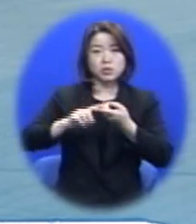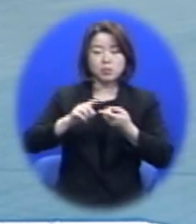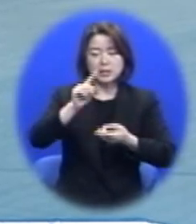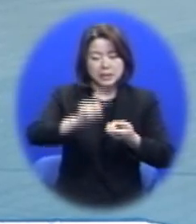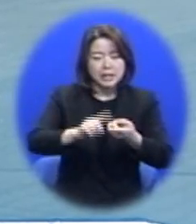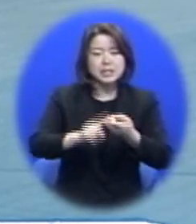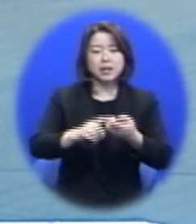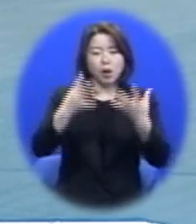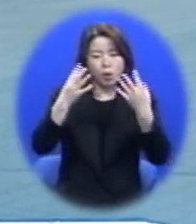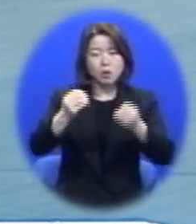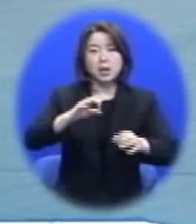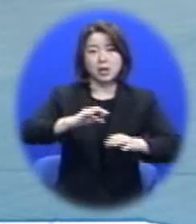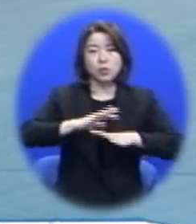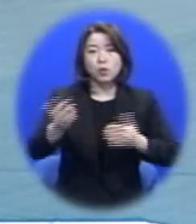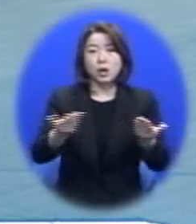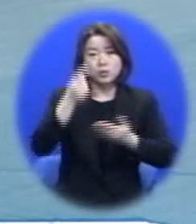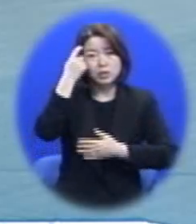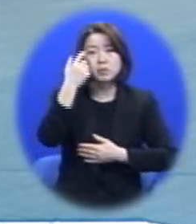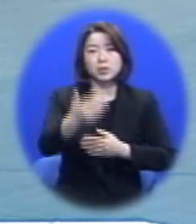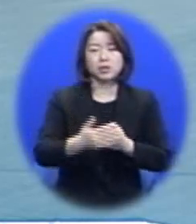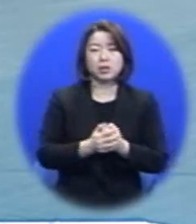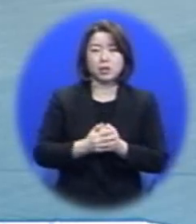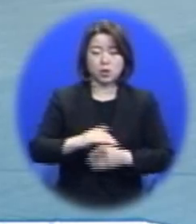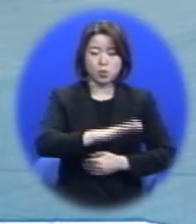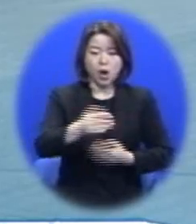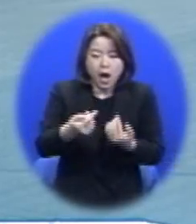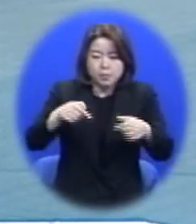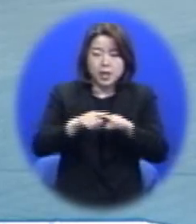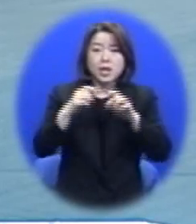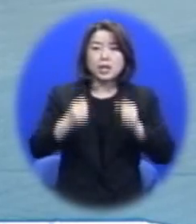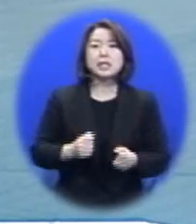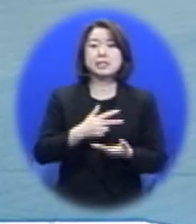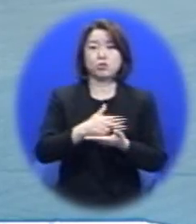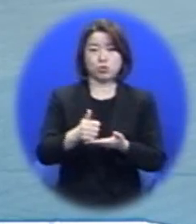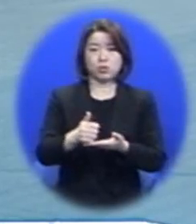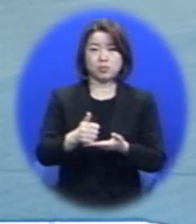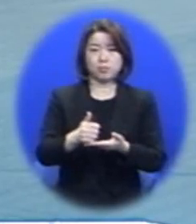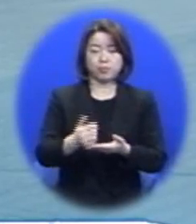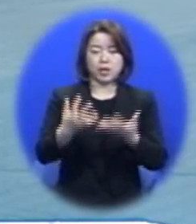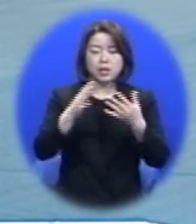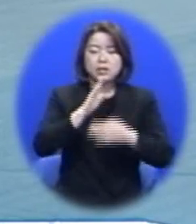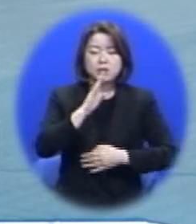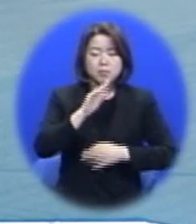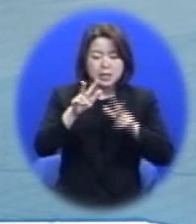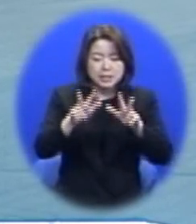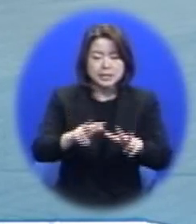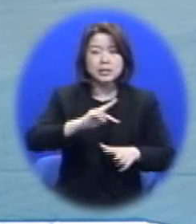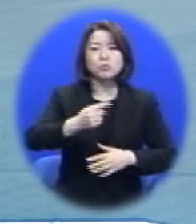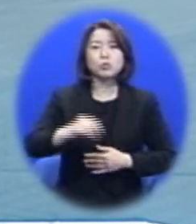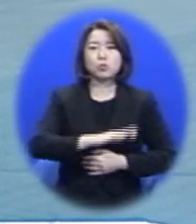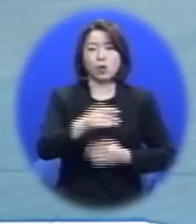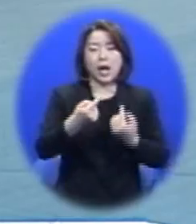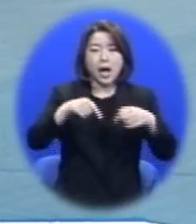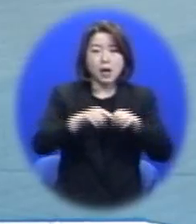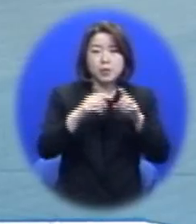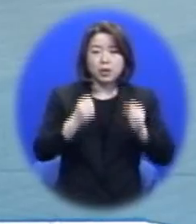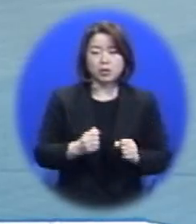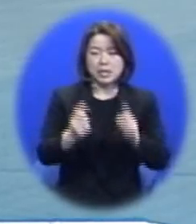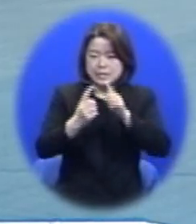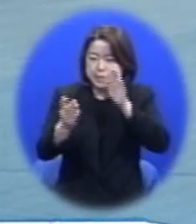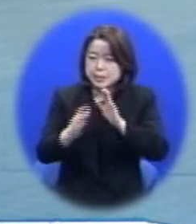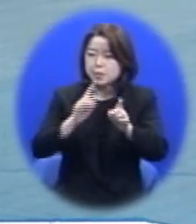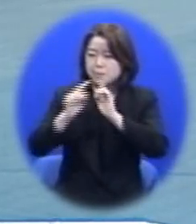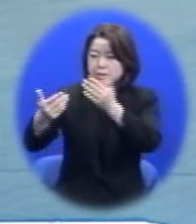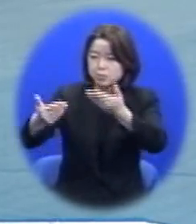일이겠습니까? 우리와 함께 계신 주님, 정말 지금도 함께 계시고 우리에게 친히 말씀하시는 그